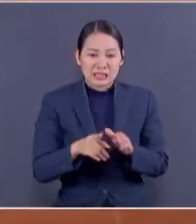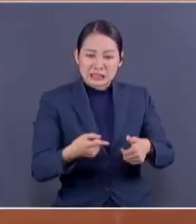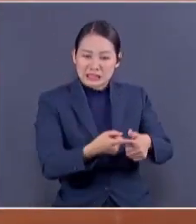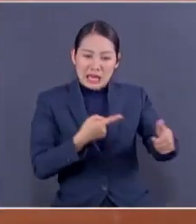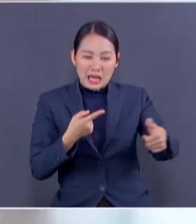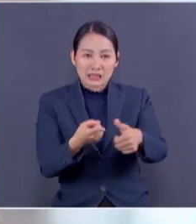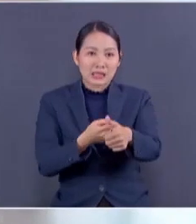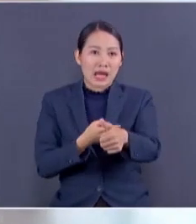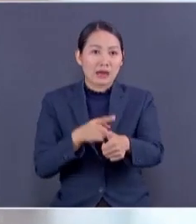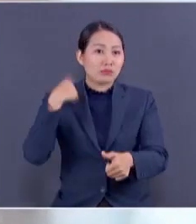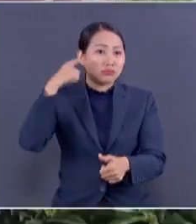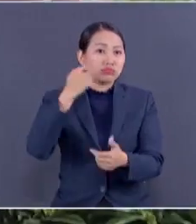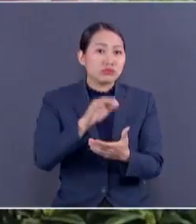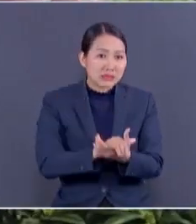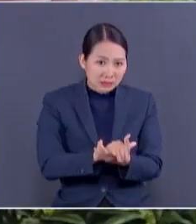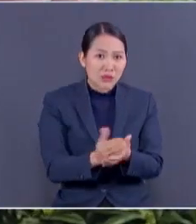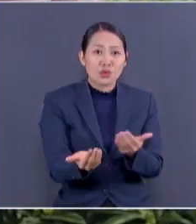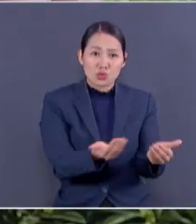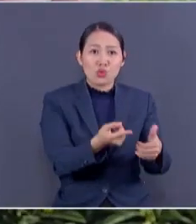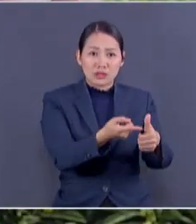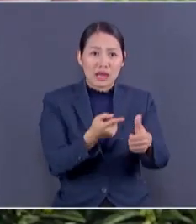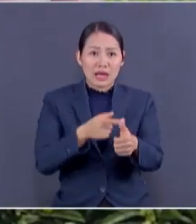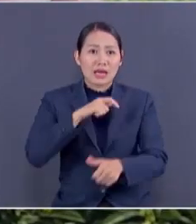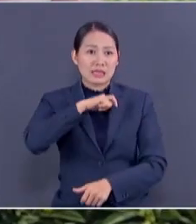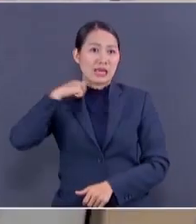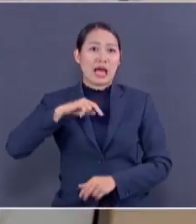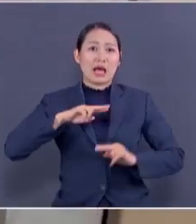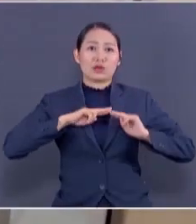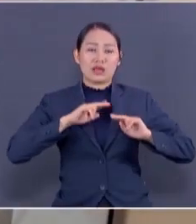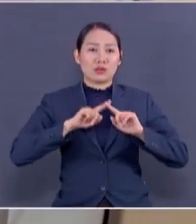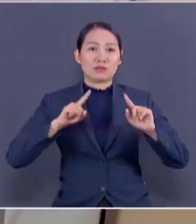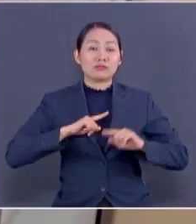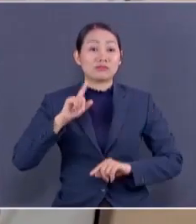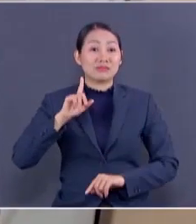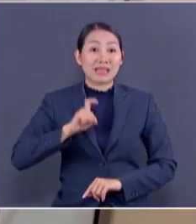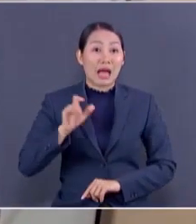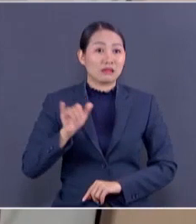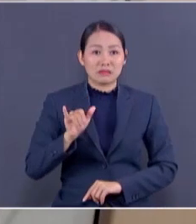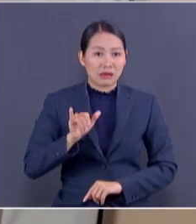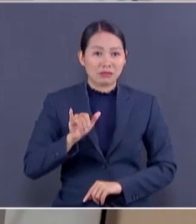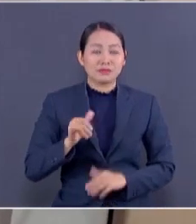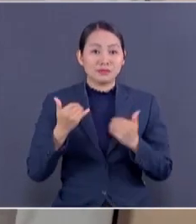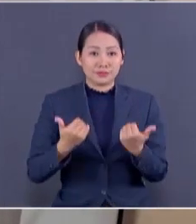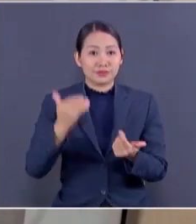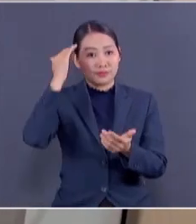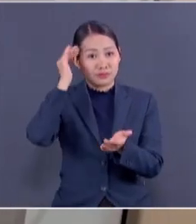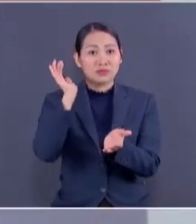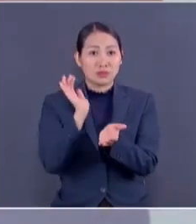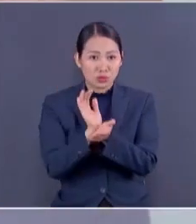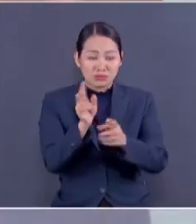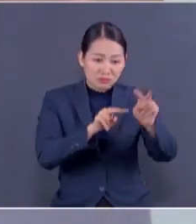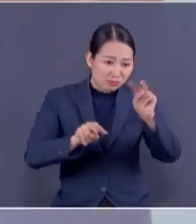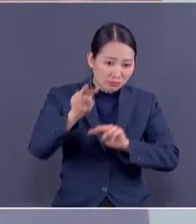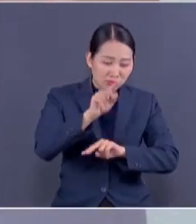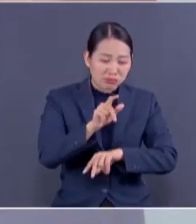าสุดพันตำรวจโทรังสรรค์ตำสุขครับรองผู้กำกับการสอบสวนสภ.บางแก้วจังหวัดสมุทรปราการเปิดเผยว่าตำรวจได้แกะรอยเส้นทางทางการเงินของแก๊